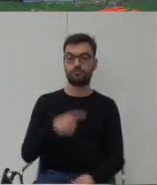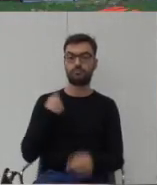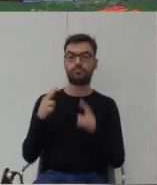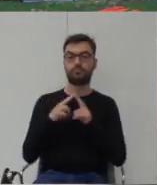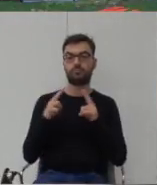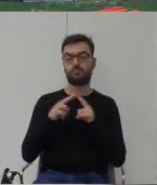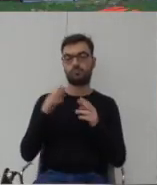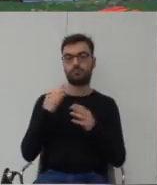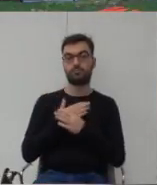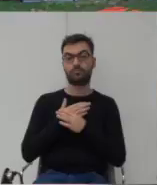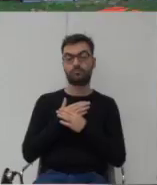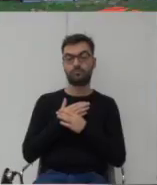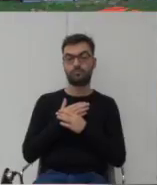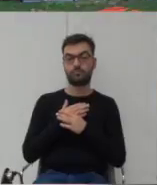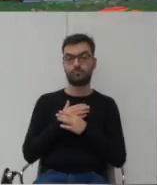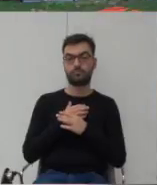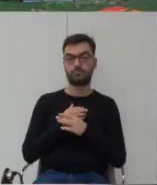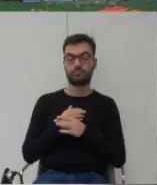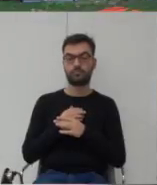skontaktowaliśmy się z firmą